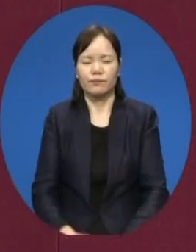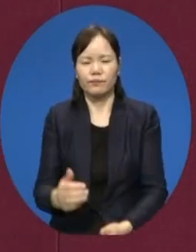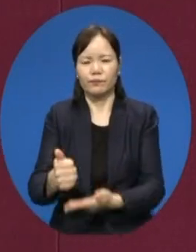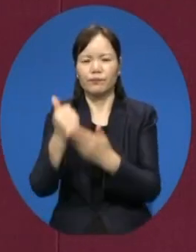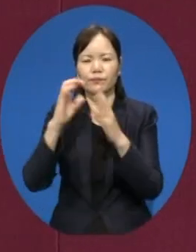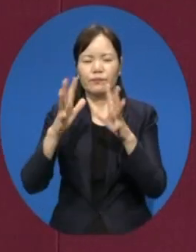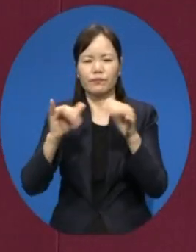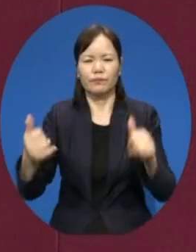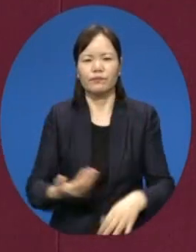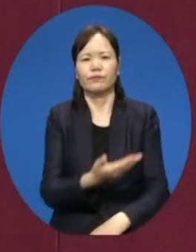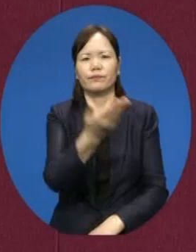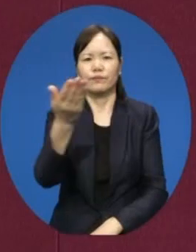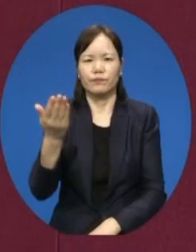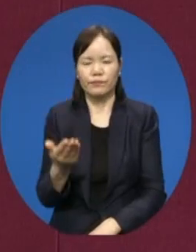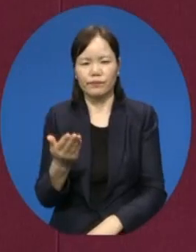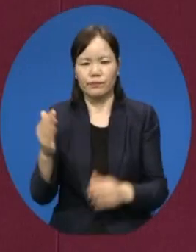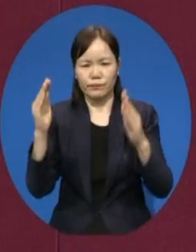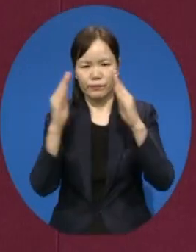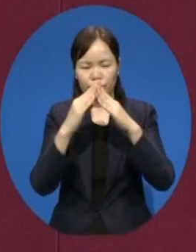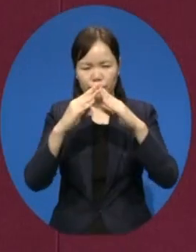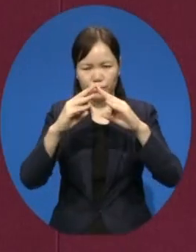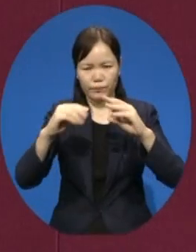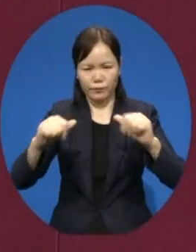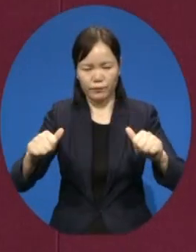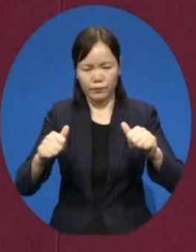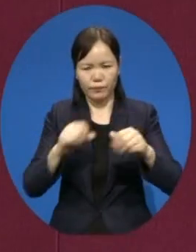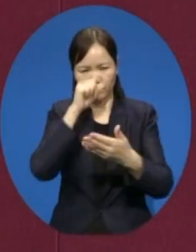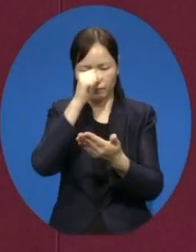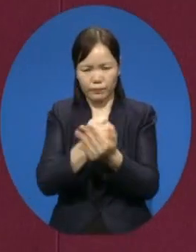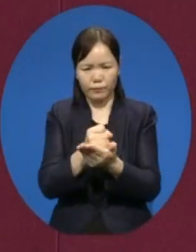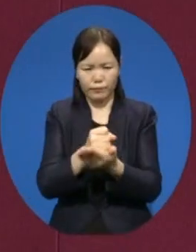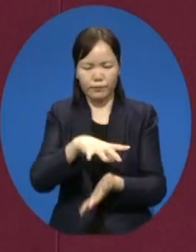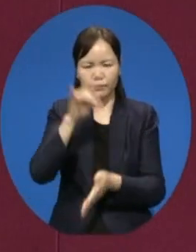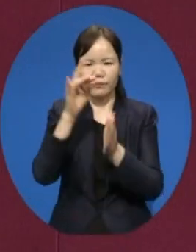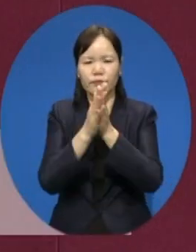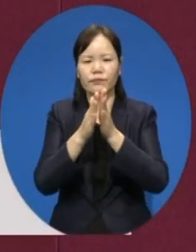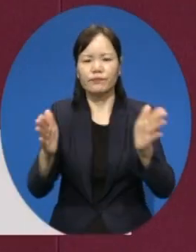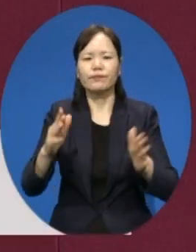존경하는 국민 여러분, 부동산 정상화의 첫 시작